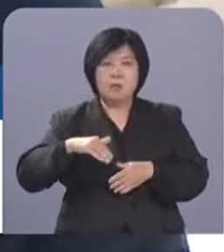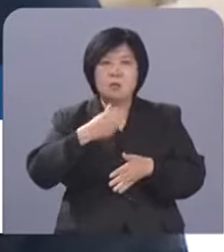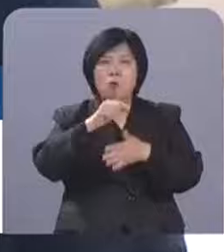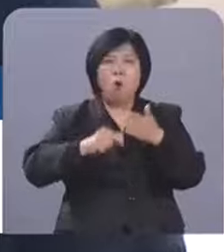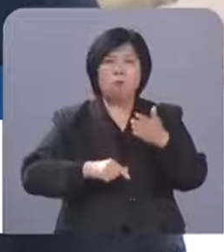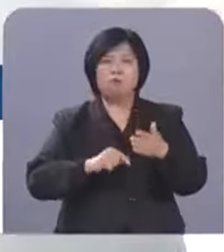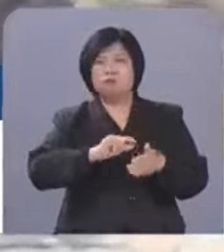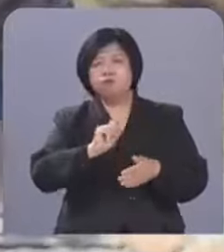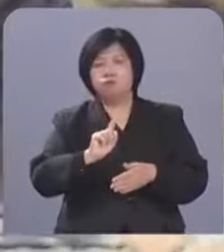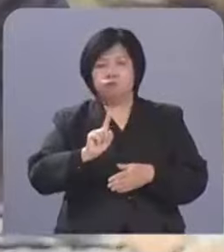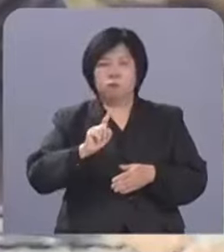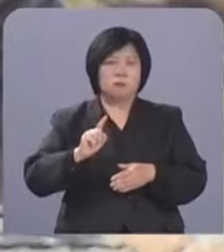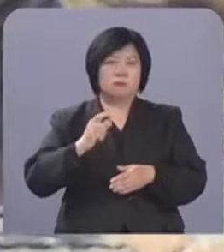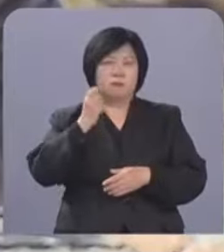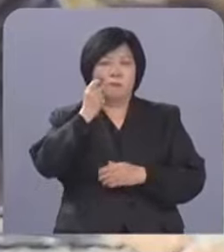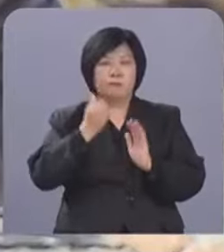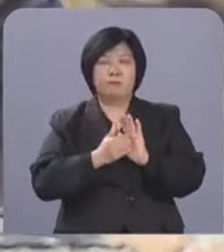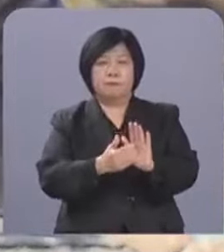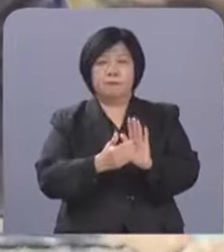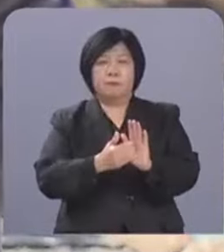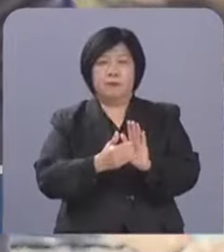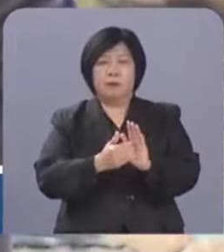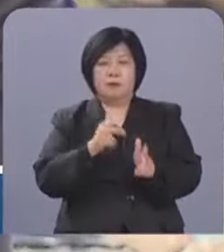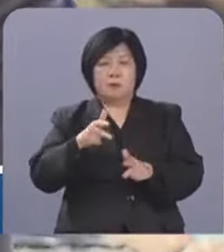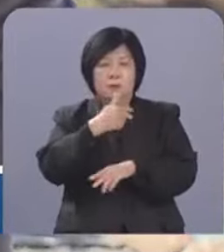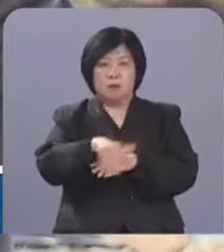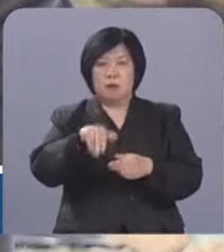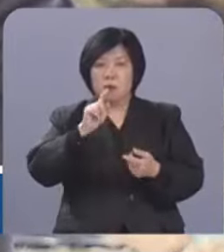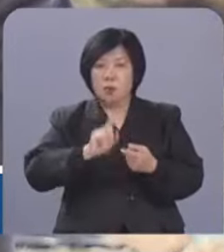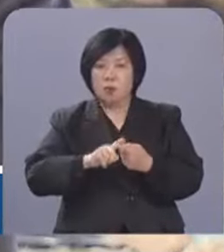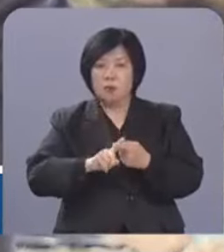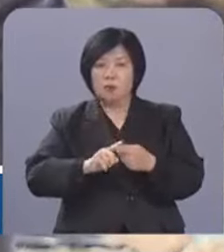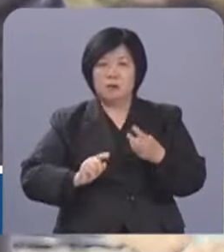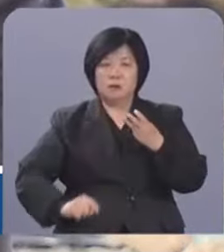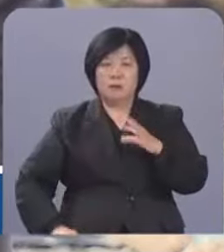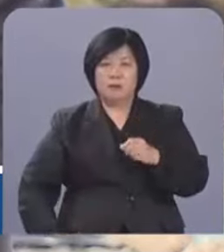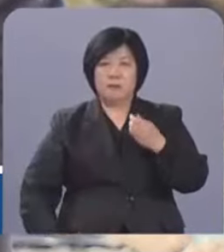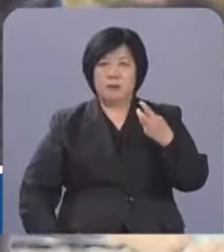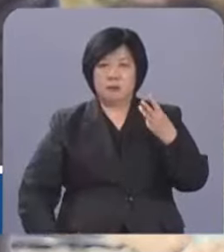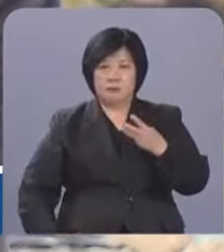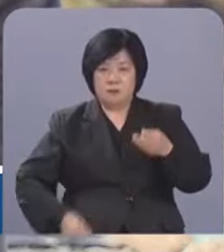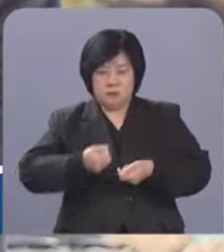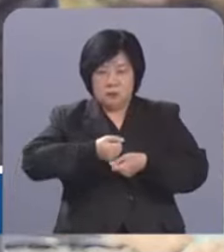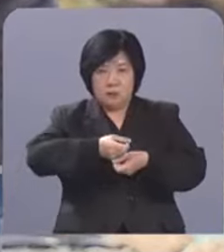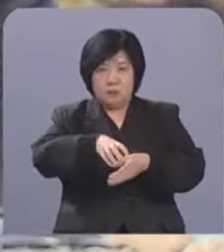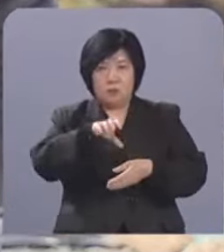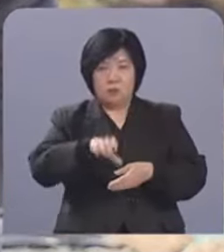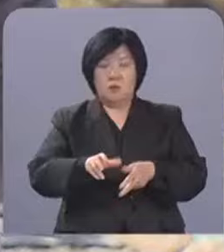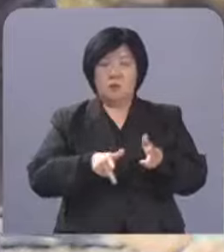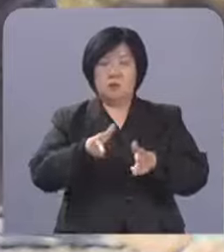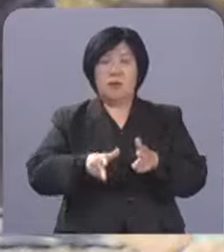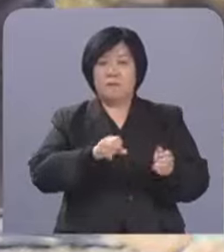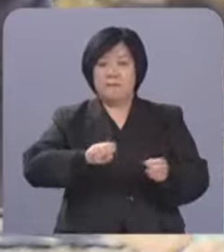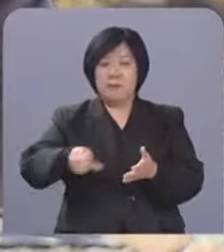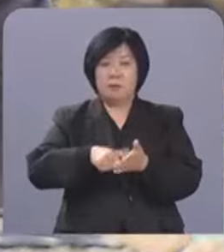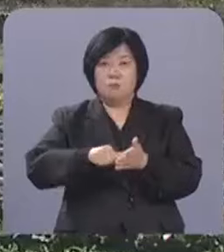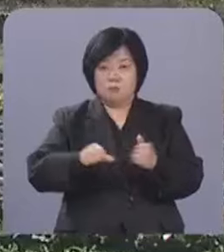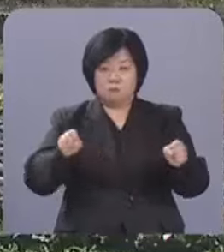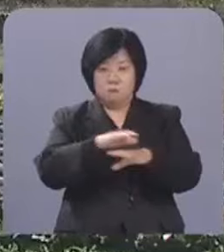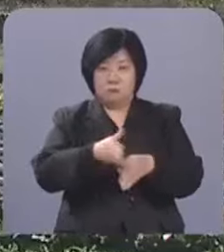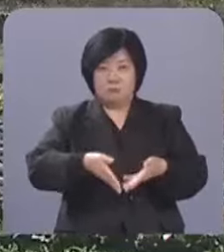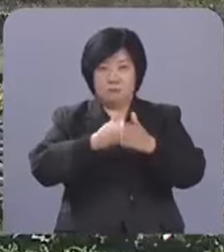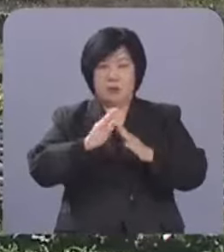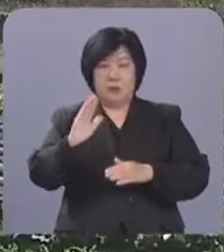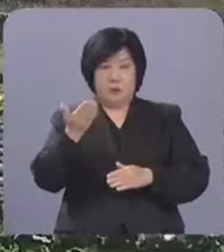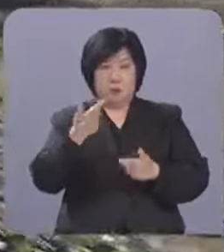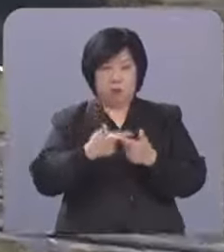되기 때문에. 사업자 계획대로라면 이곳에는 13만 3천 제곱미터 규모의 산업폐기물 매립장이 들어서게 됩니다.